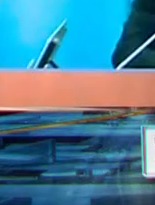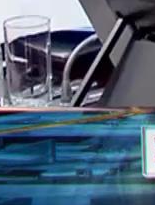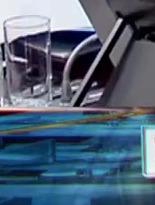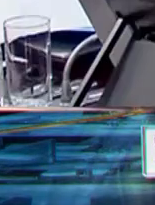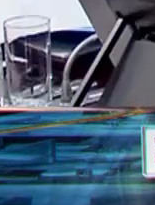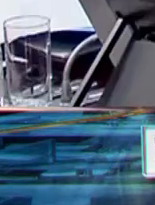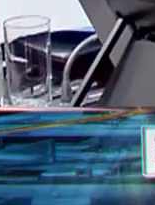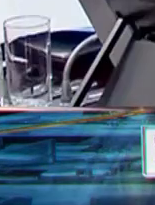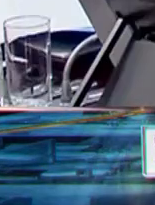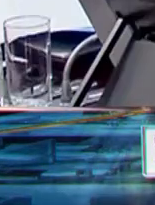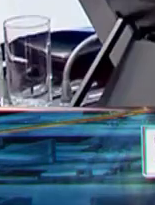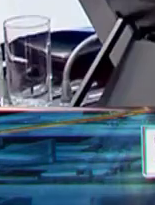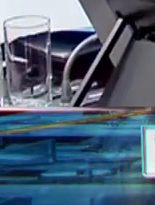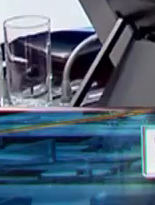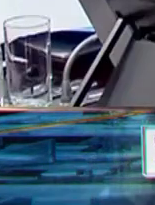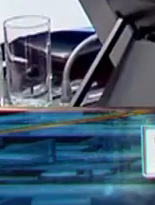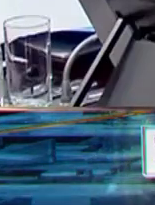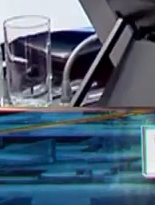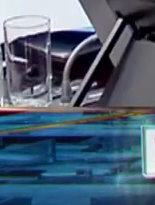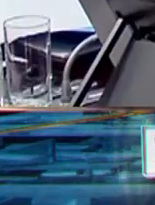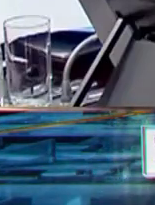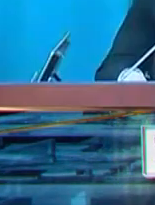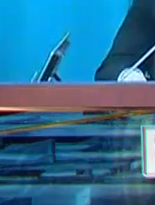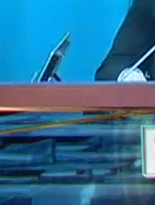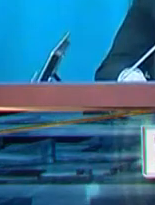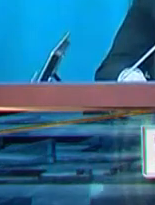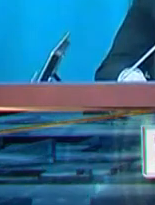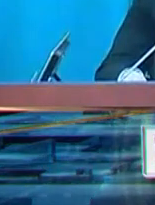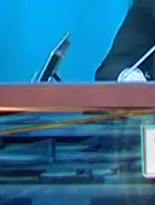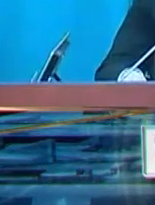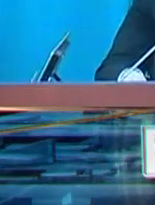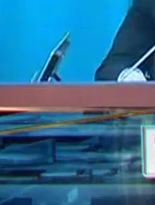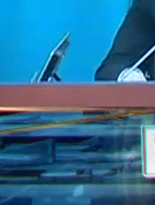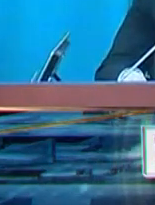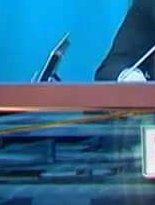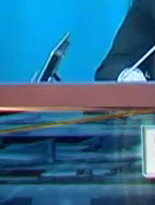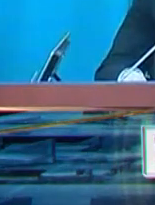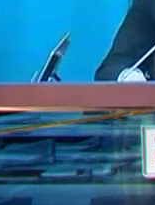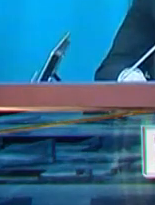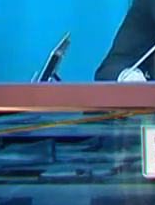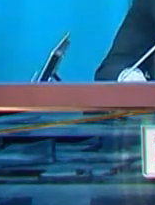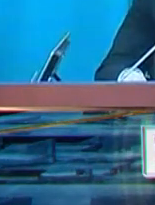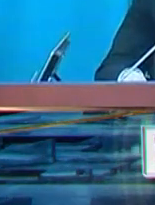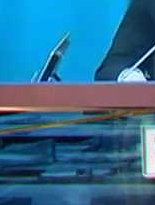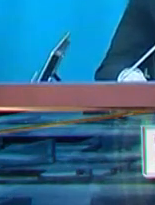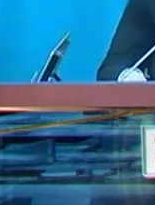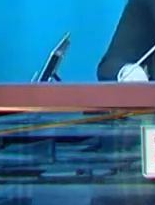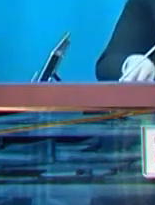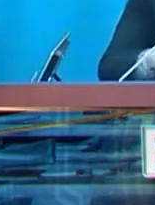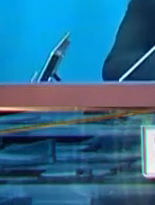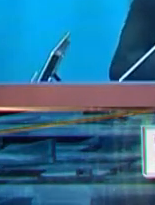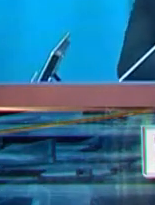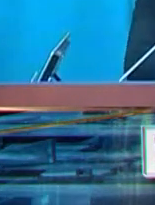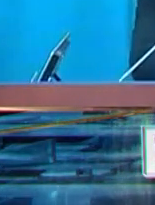жалдамалы нысан жауаптылары бір жылға дейін мүлік салығынан босатылады. Халық пен шағын және орта кәсіпкерлік субъектілерінің қаржылық